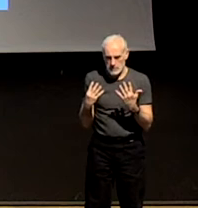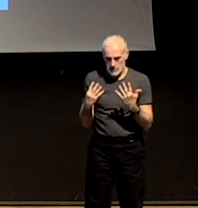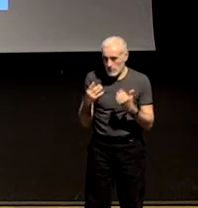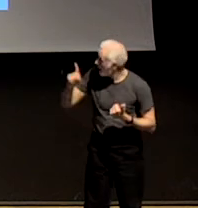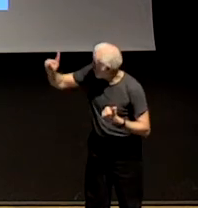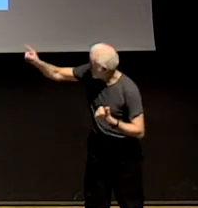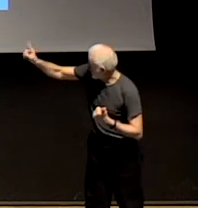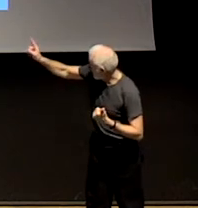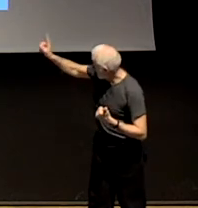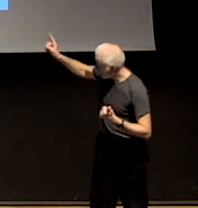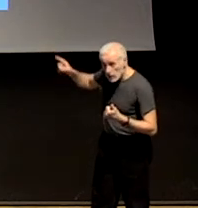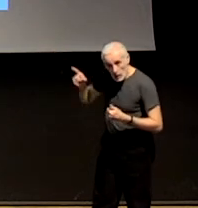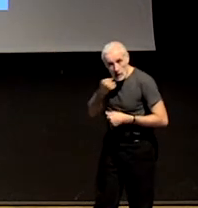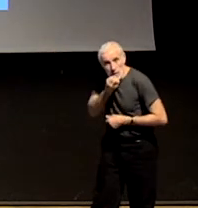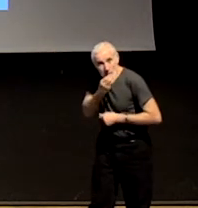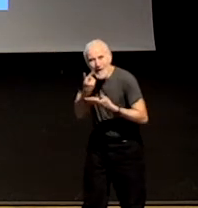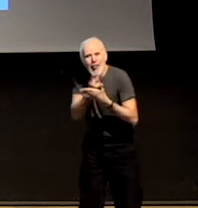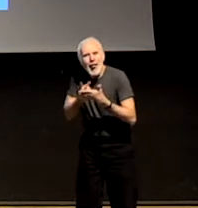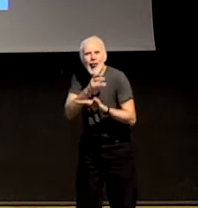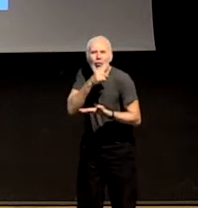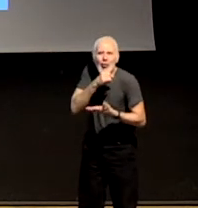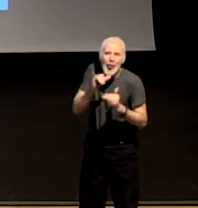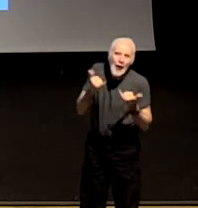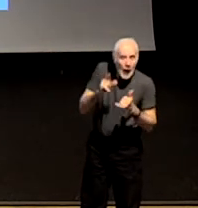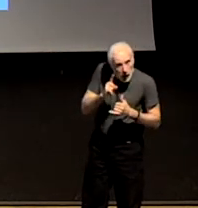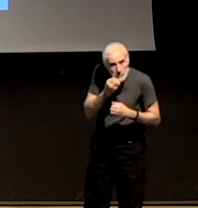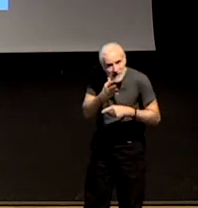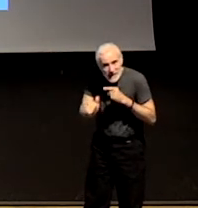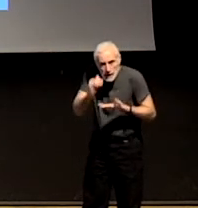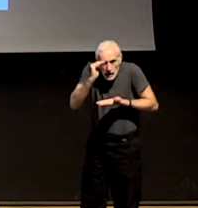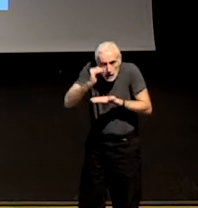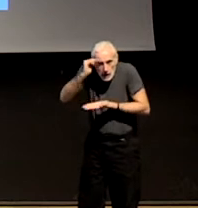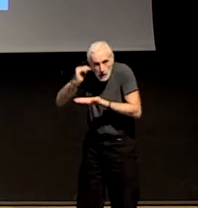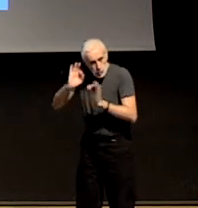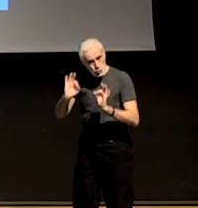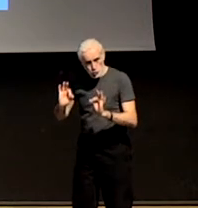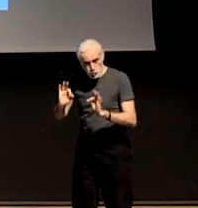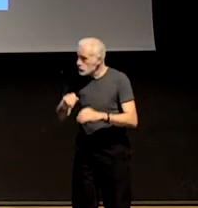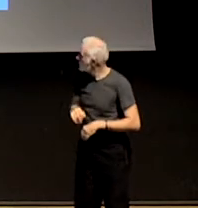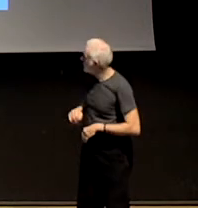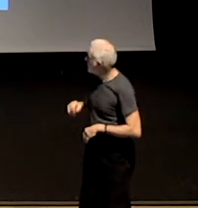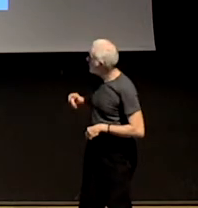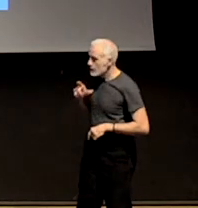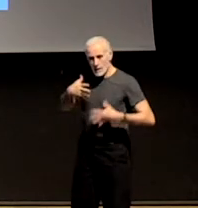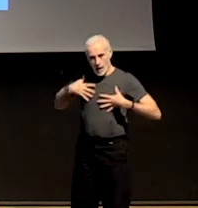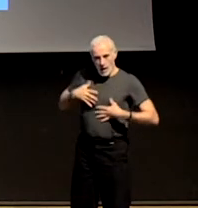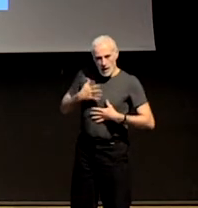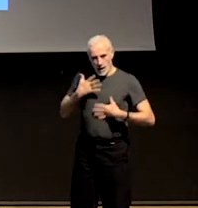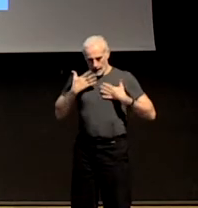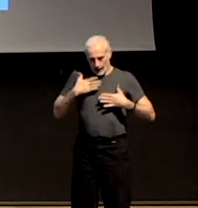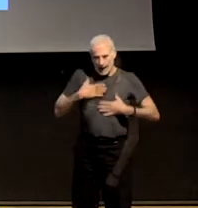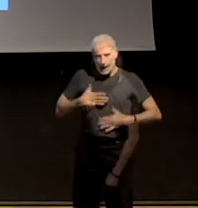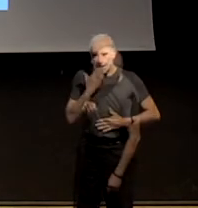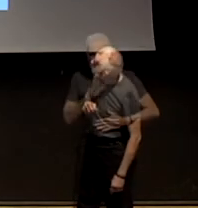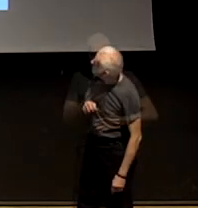tailles sont à peu à peu près respectées on va dire est en tout cas les plumages et les allures d des rapaces sont très très